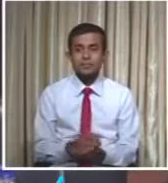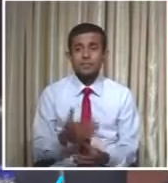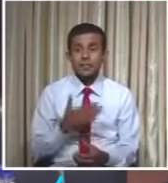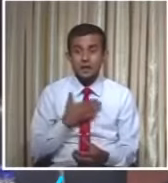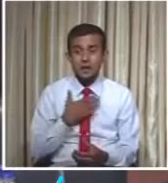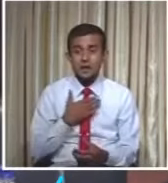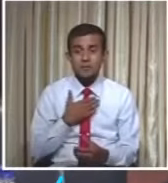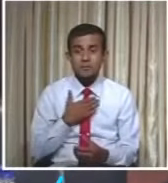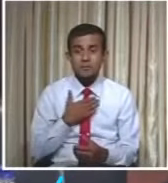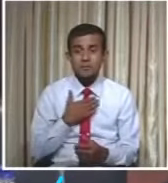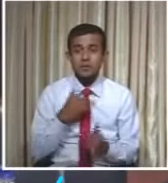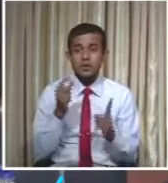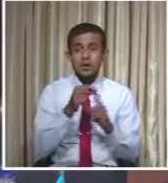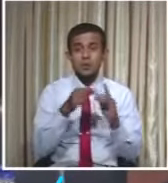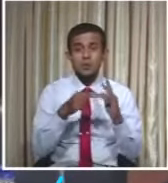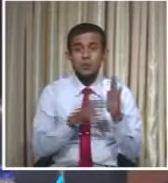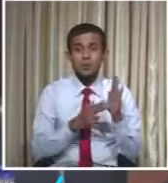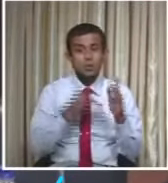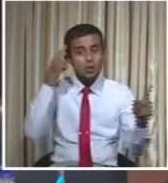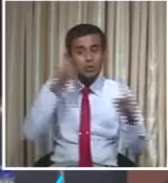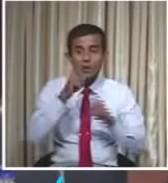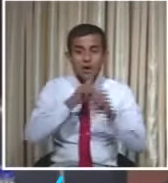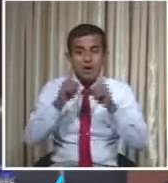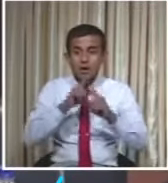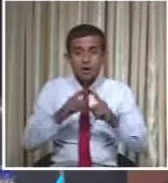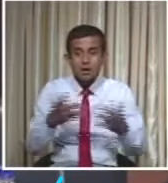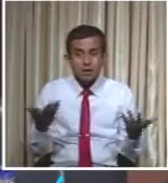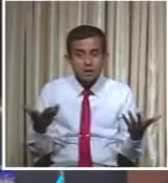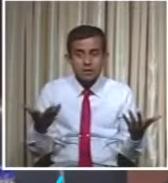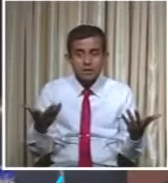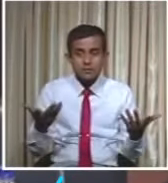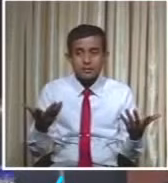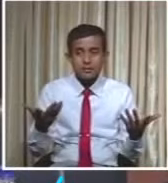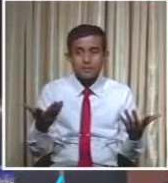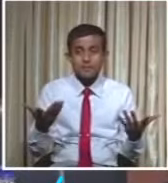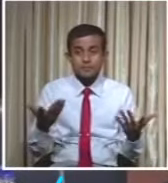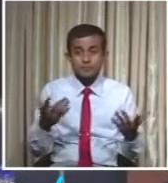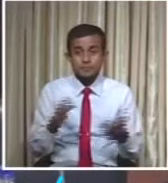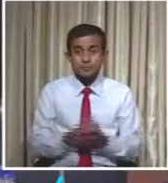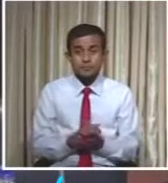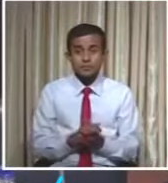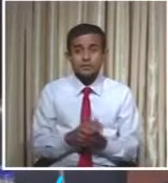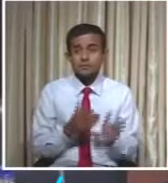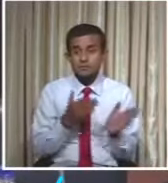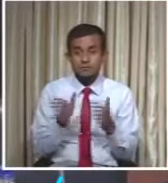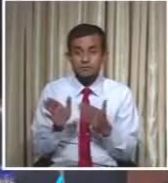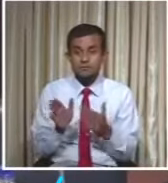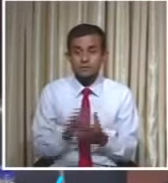අපි ගජන් පොන්නම්මල ගැන කතා කරුවේ නැහැ අපි ගජන් පොන්නම්මල ගැන කතා කරුවේ නැහැ